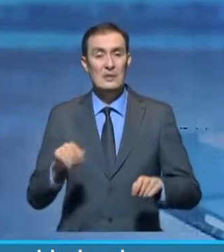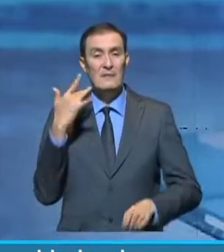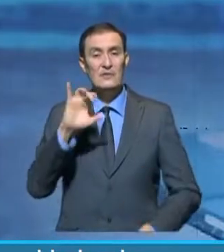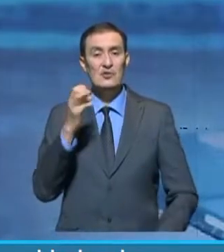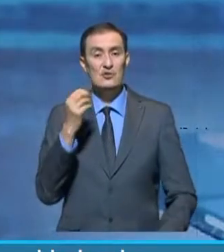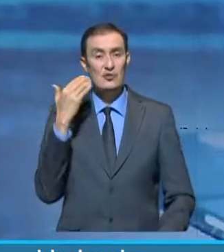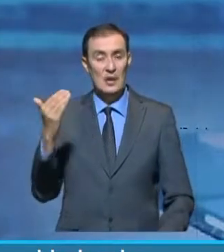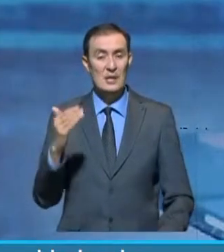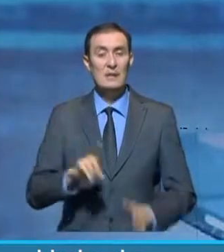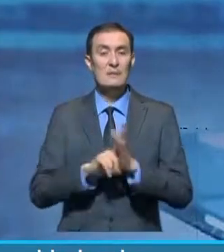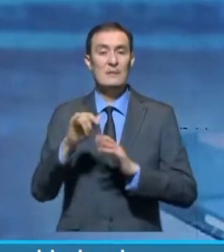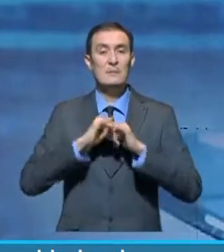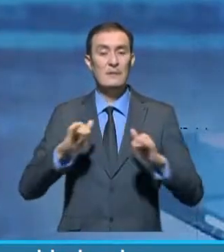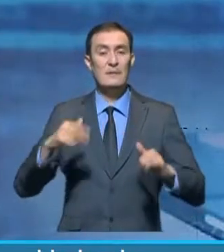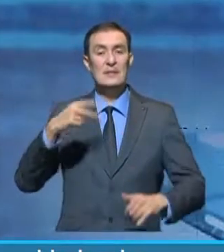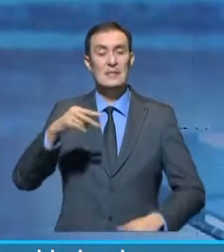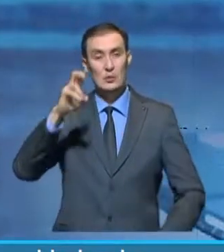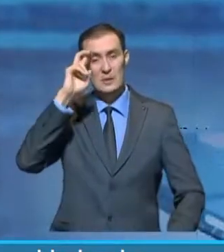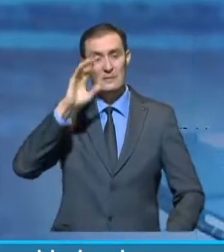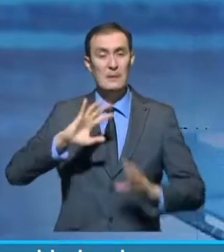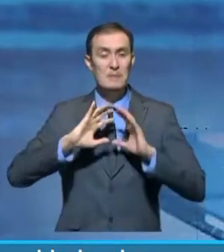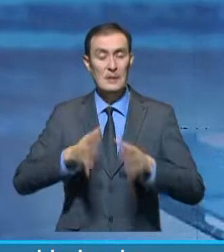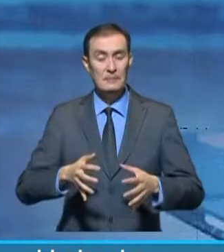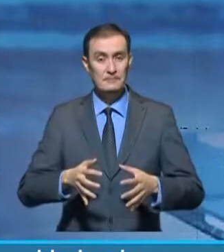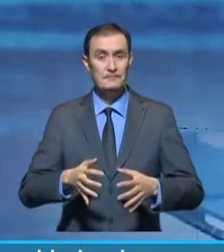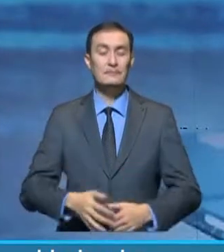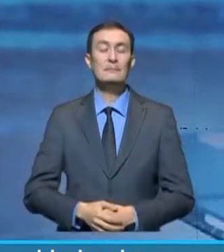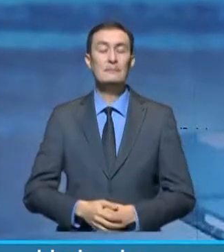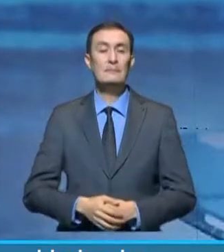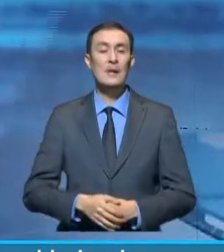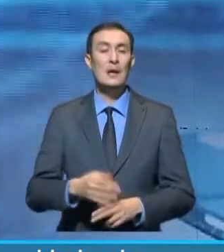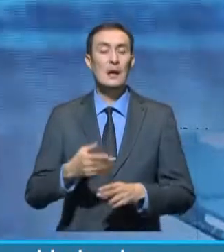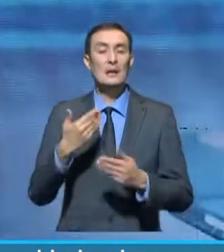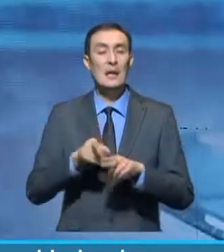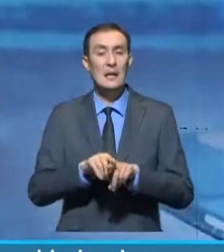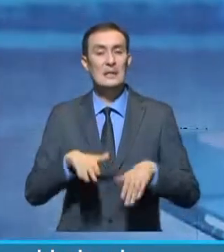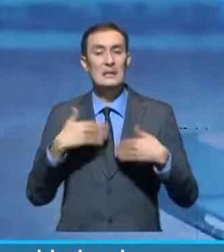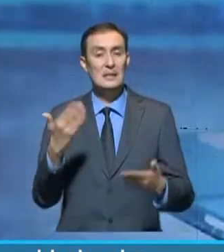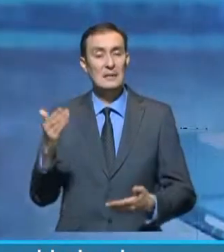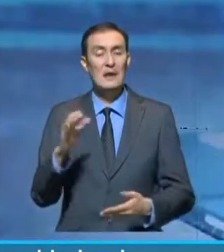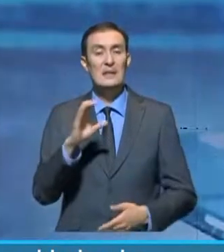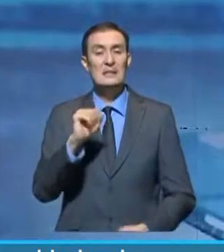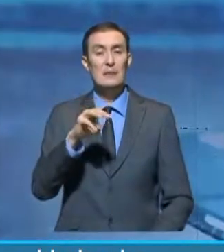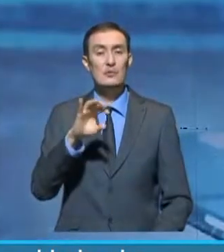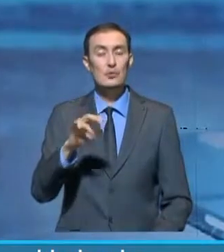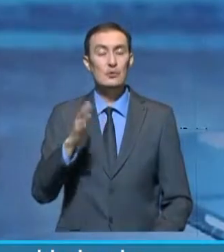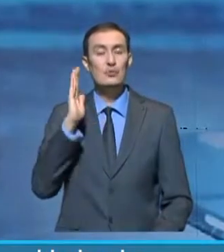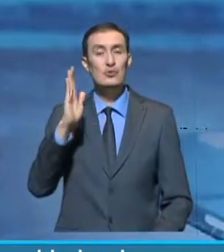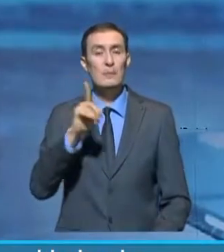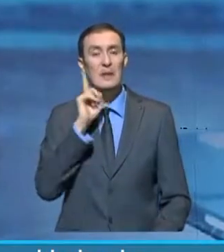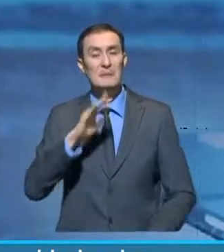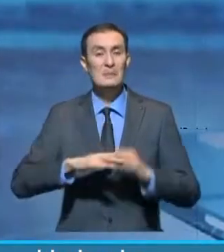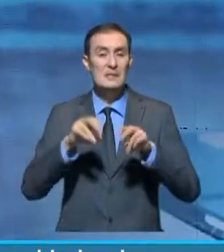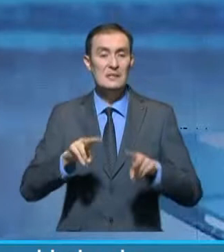и получила распространение в 23 странах, простите, мира. Отмечу, инициатива Samsung помогает будущим молодым лидерам